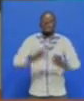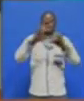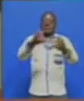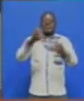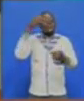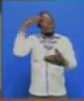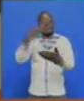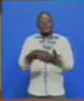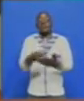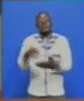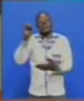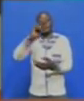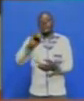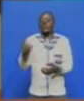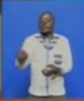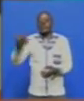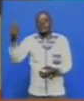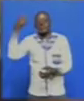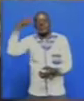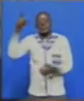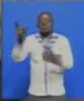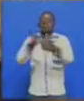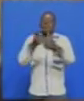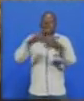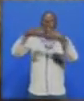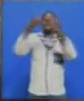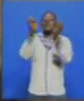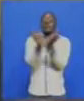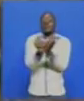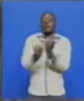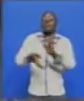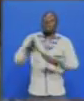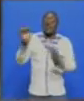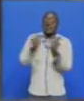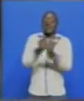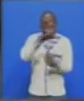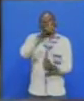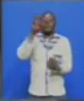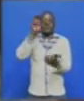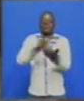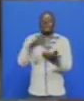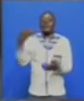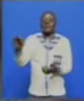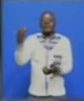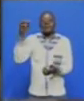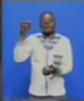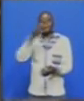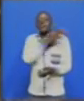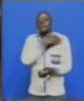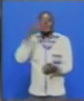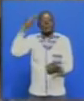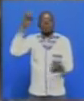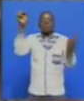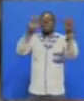en nature. L'équipe du Pony classée première repart avec 200 000 francs CFA plus une cible. Pour l'encadrement de